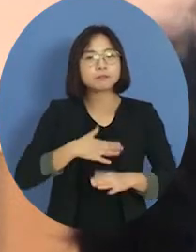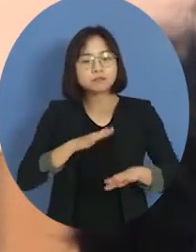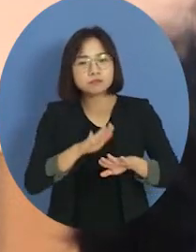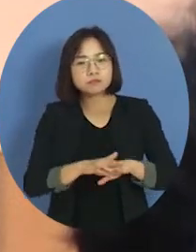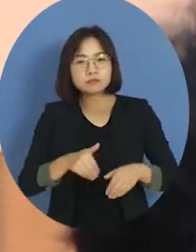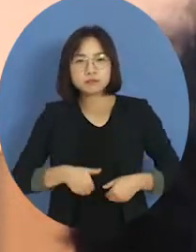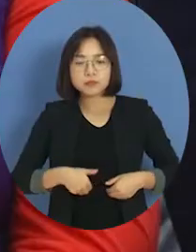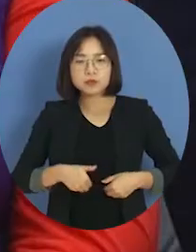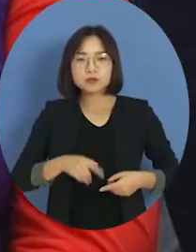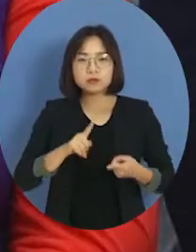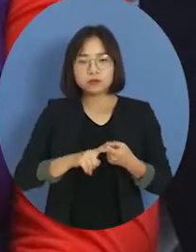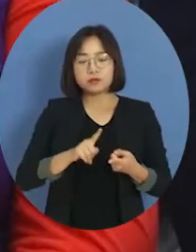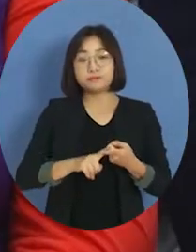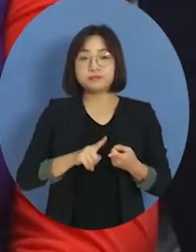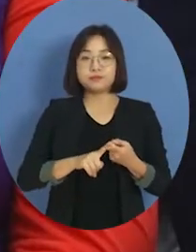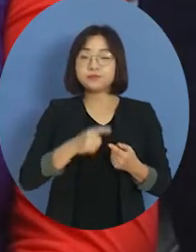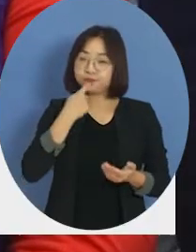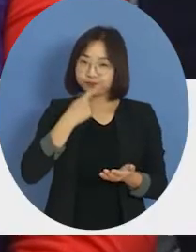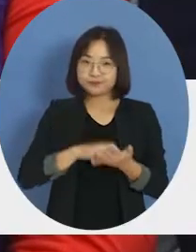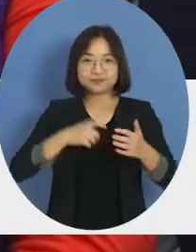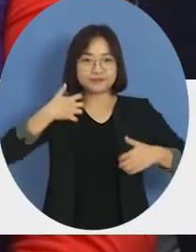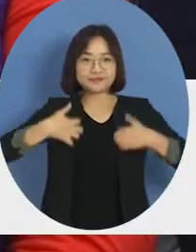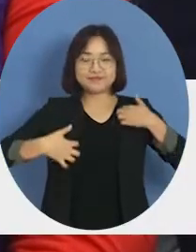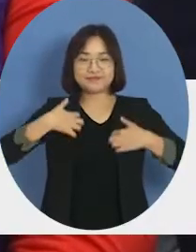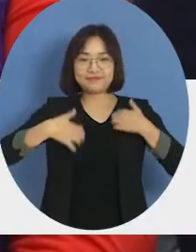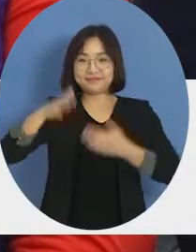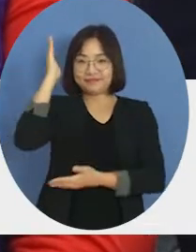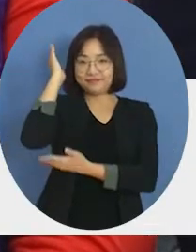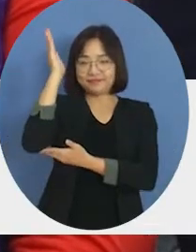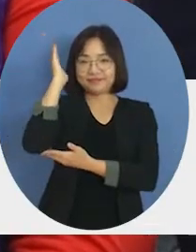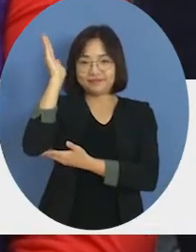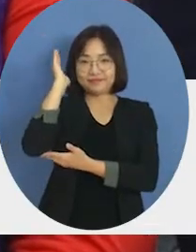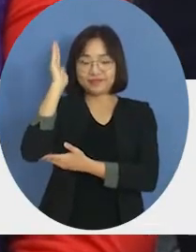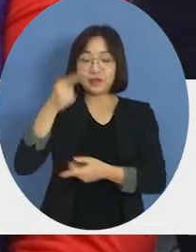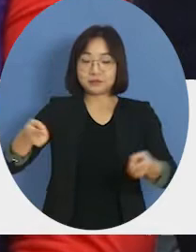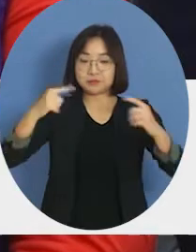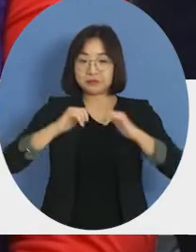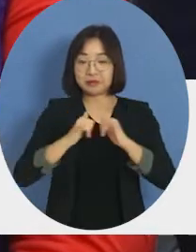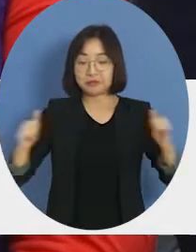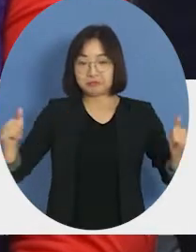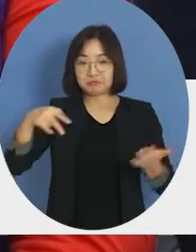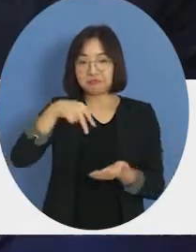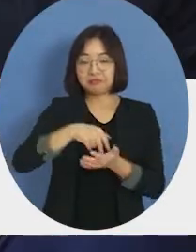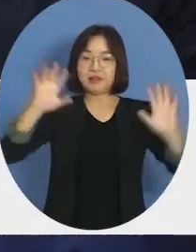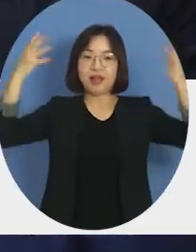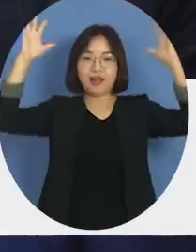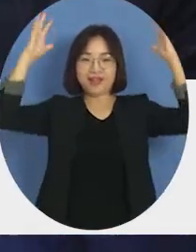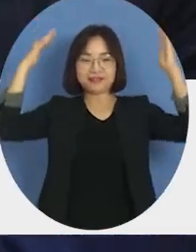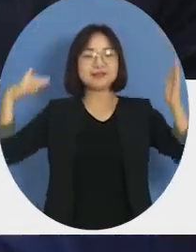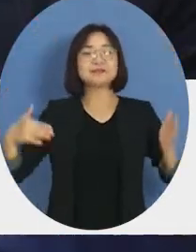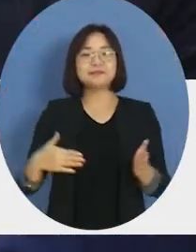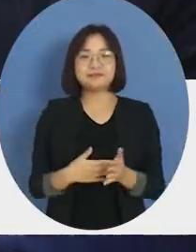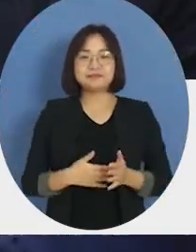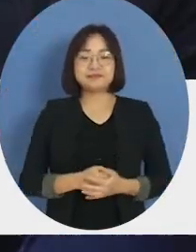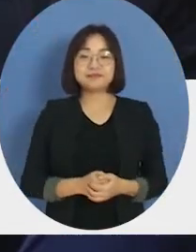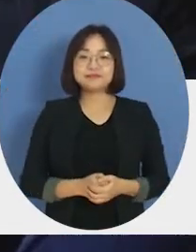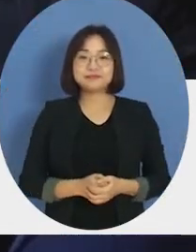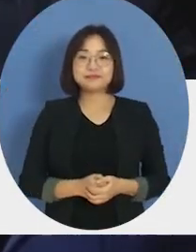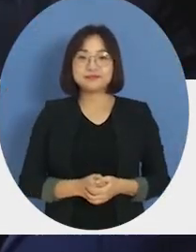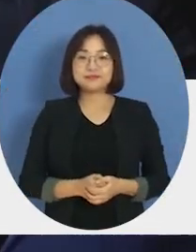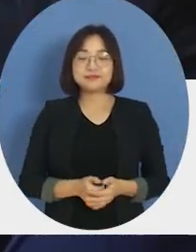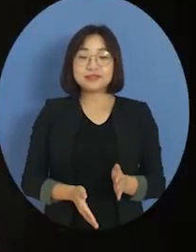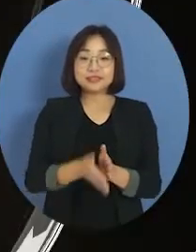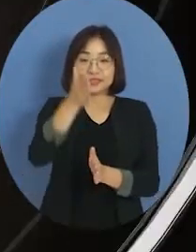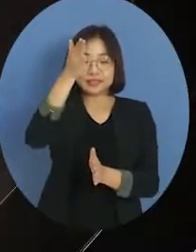법률적으로 꼭 알아서 대비해야 되는 사항들을 중심으로 쉽고 재미있는 강연을 펼쳐 참석한 시민들로부터 큰 호응을